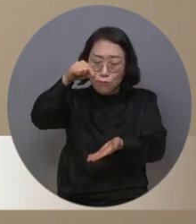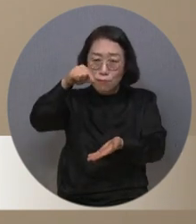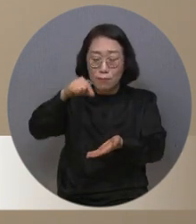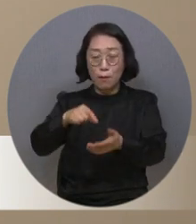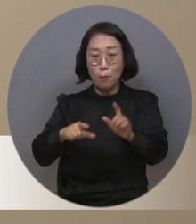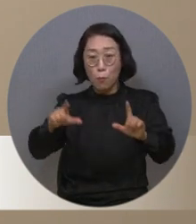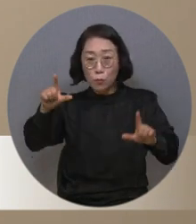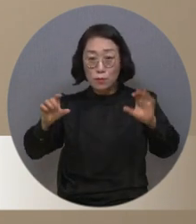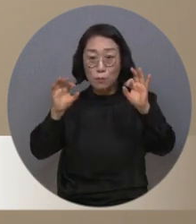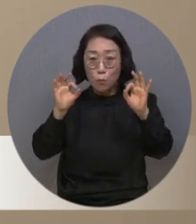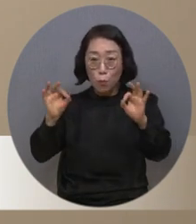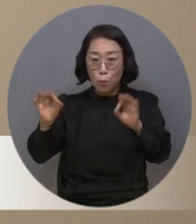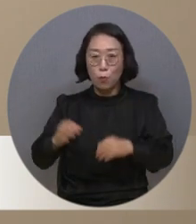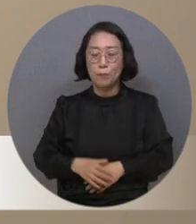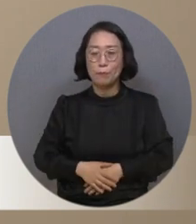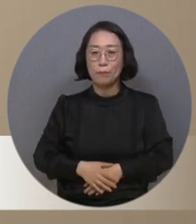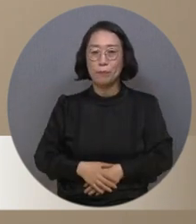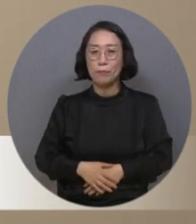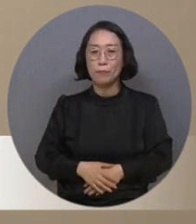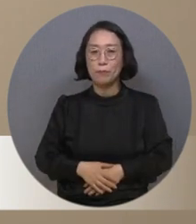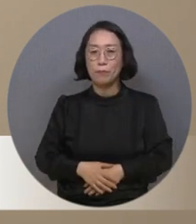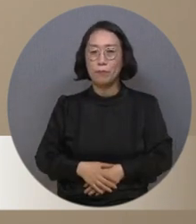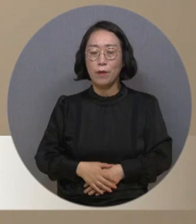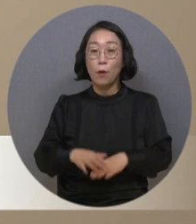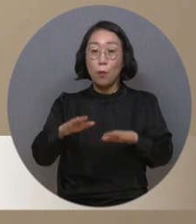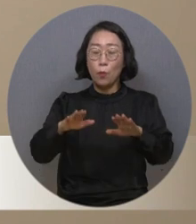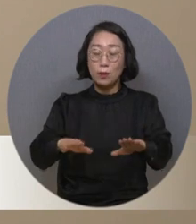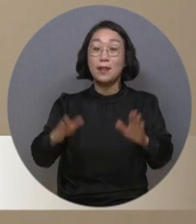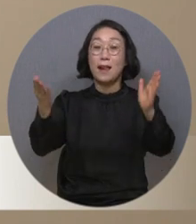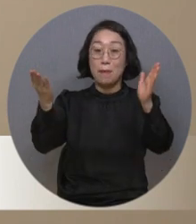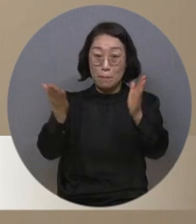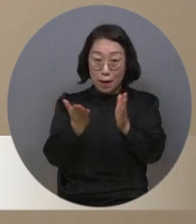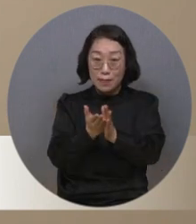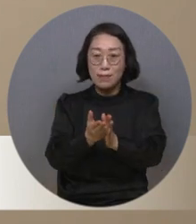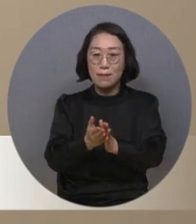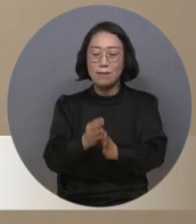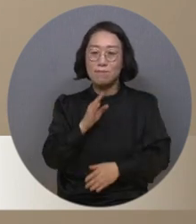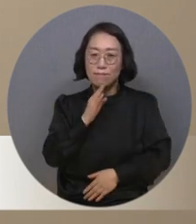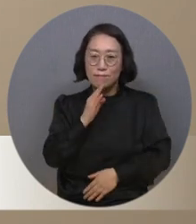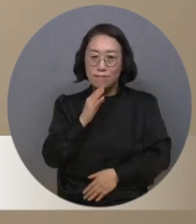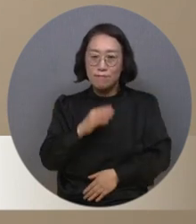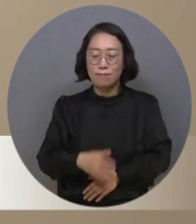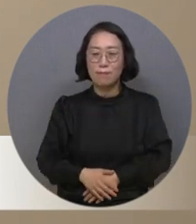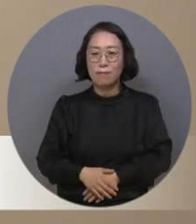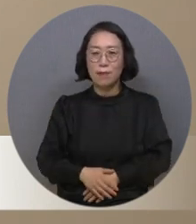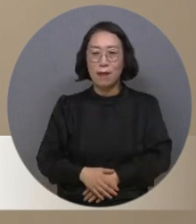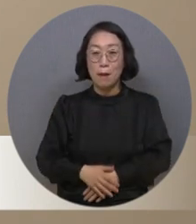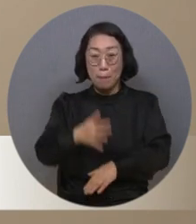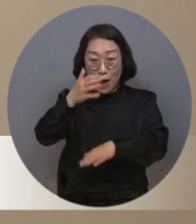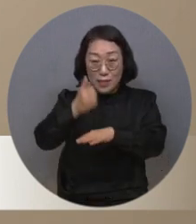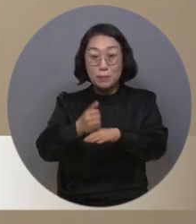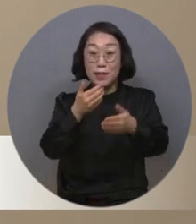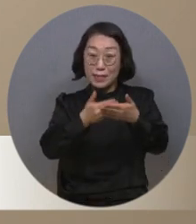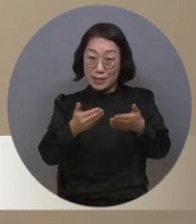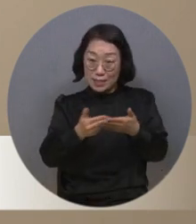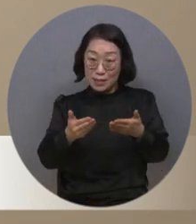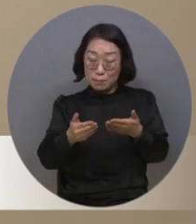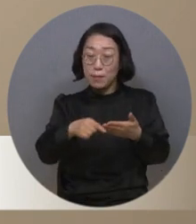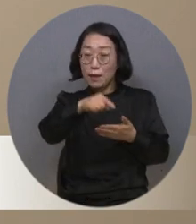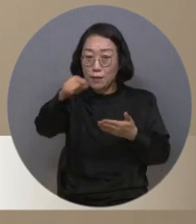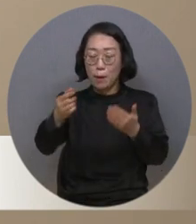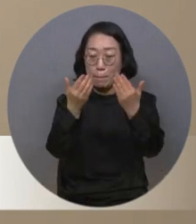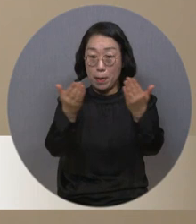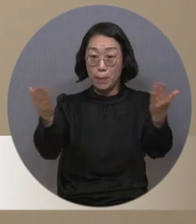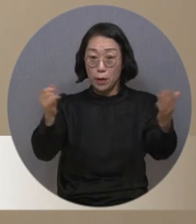통해서 좀 더 현대적인 감각으로 풀어낸 말년 작품들이 주로 있고요. 또